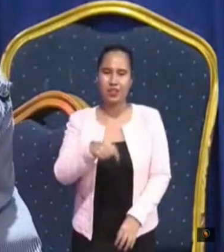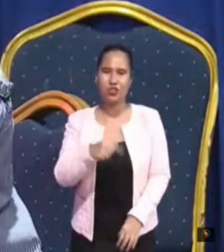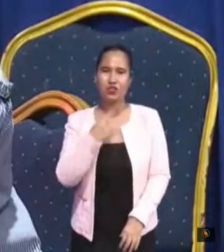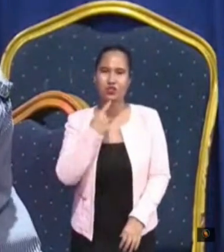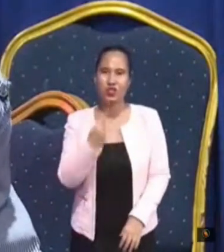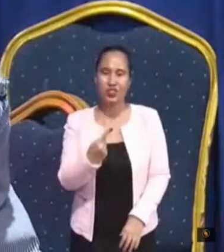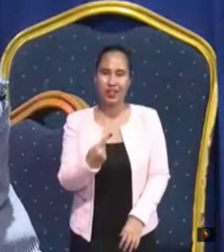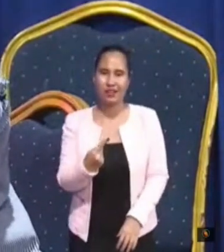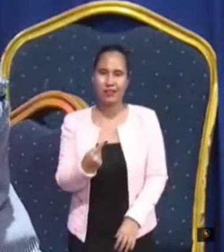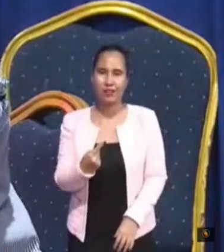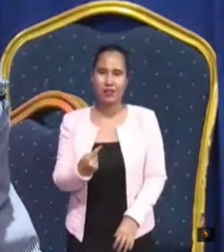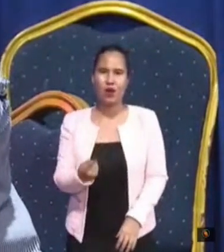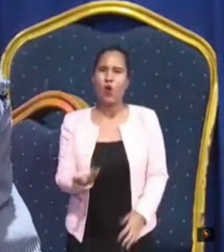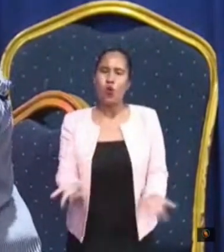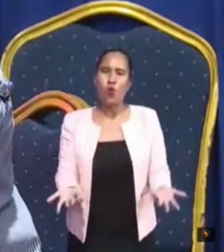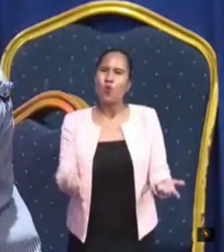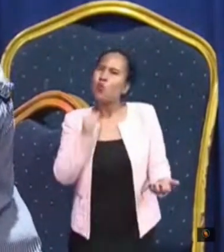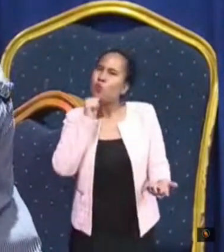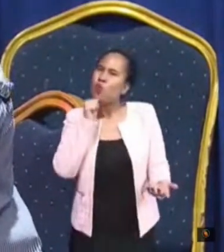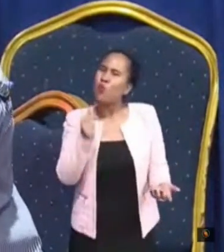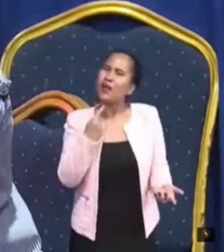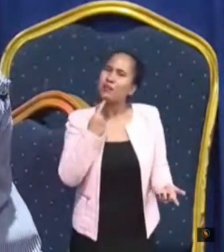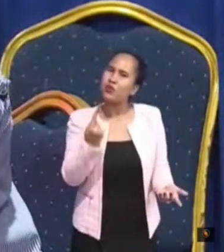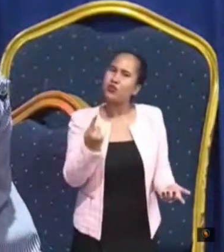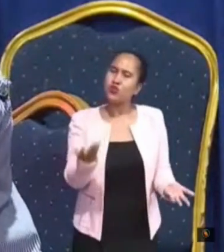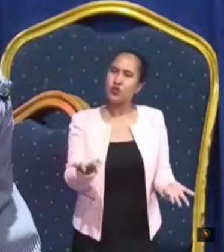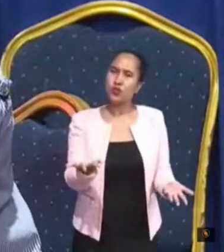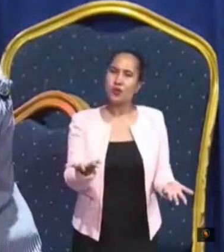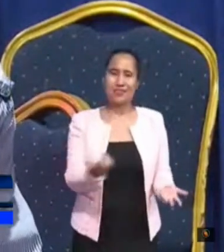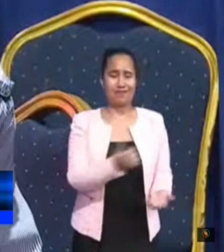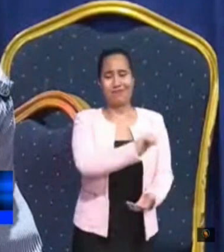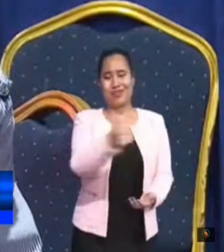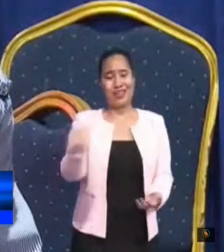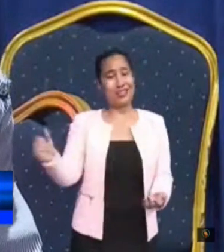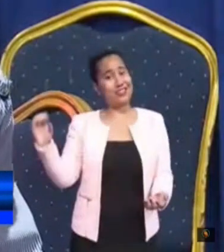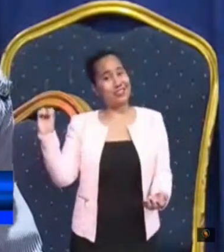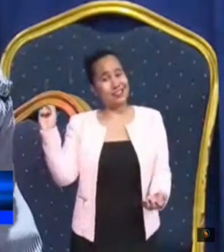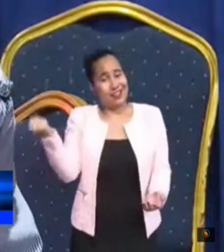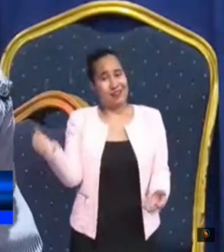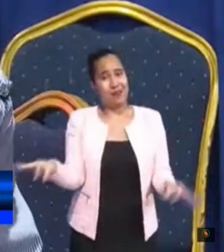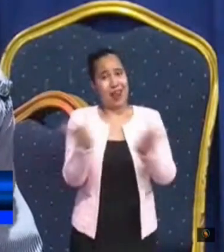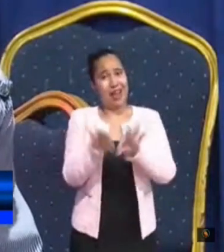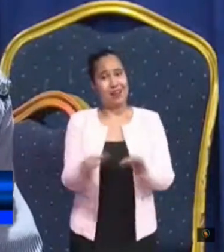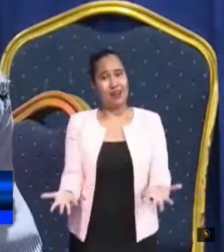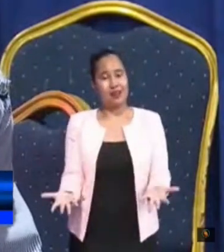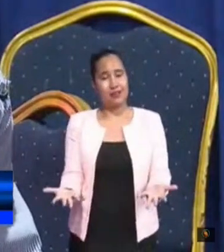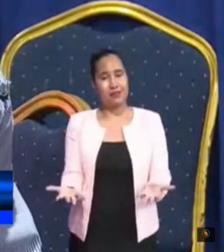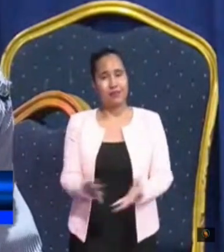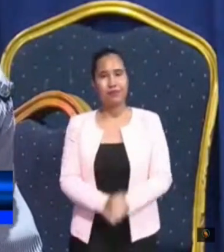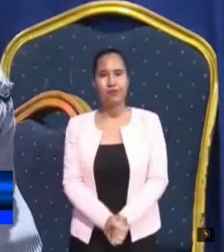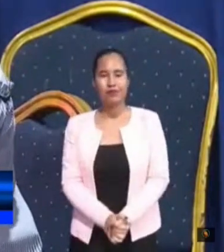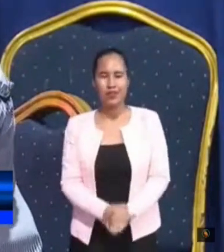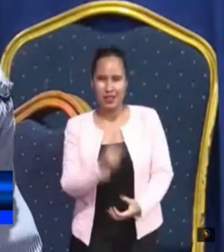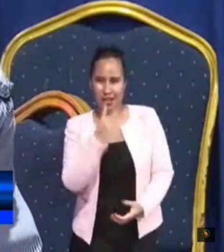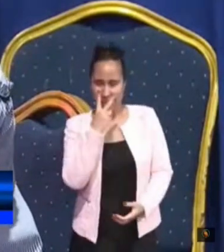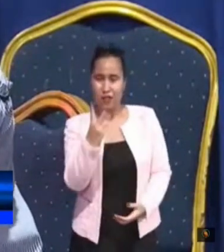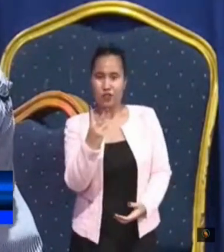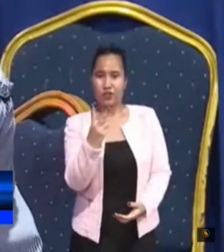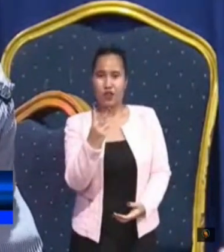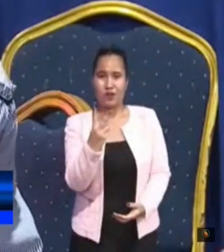komen, wat bedoelt u daarmee? Dan is een ieder dringend. Let wel, wij hebben uit Europa